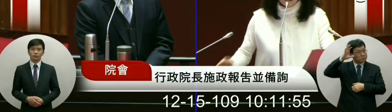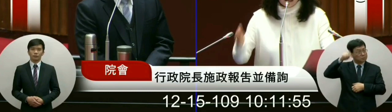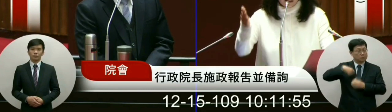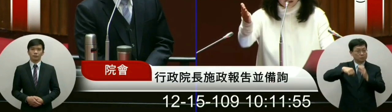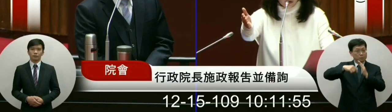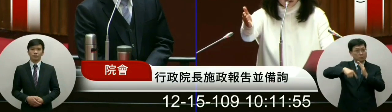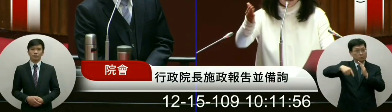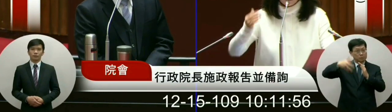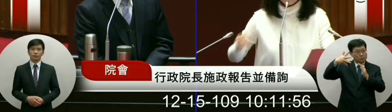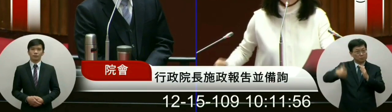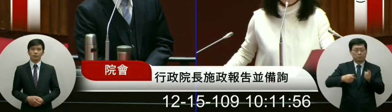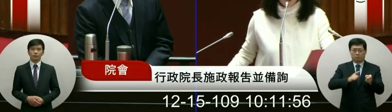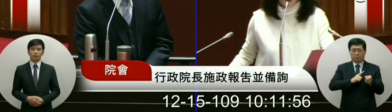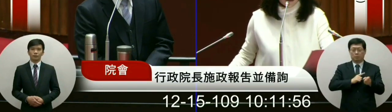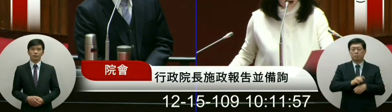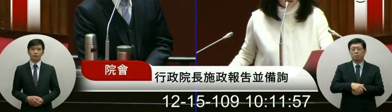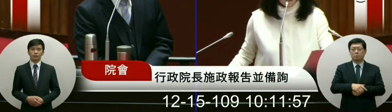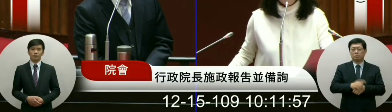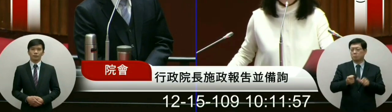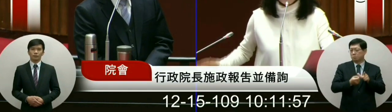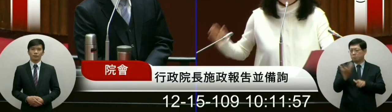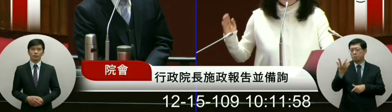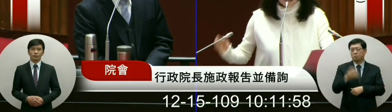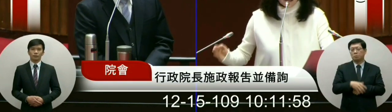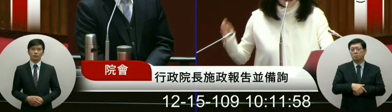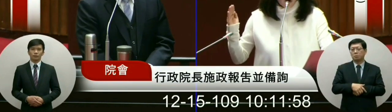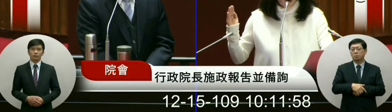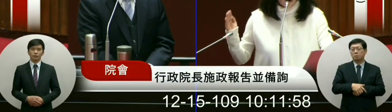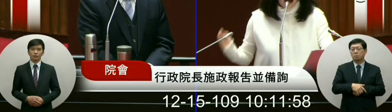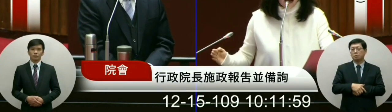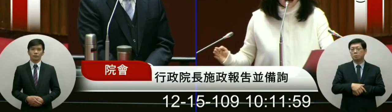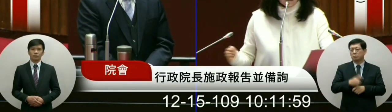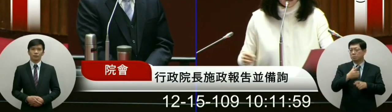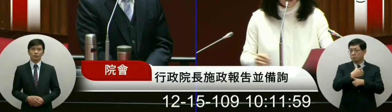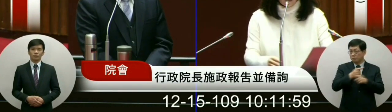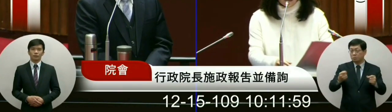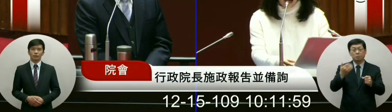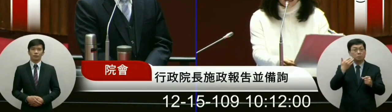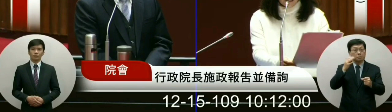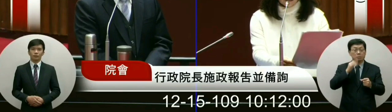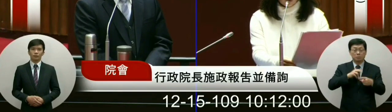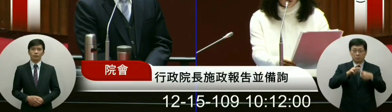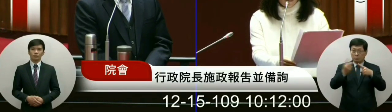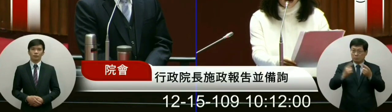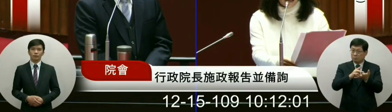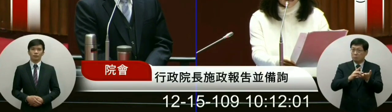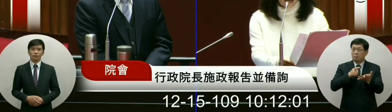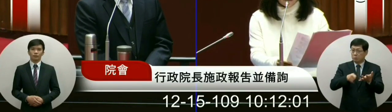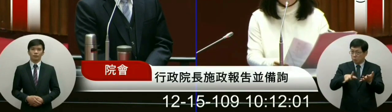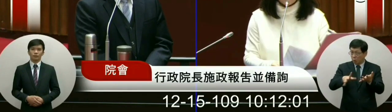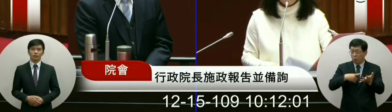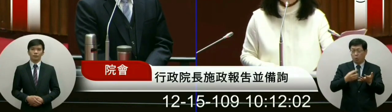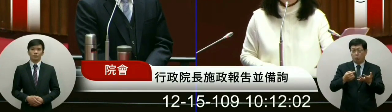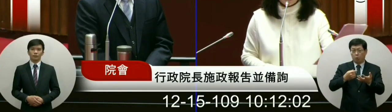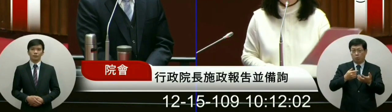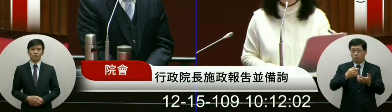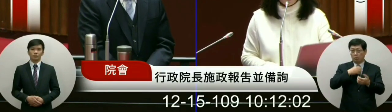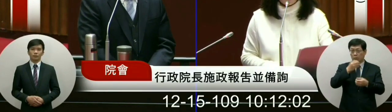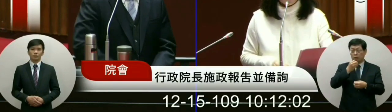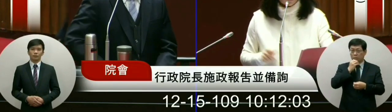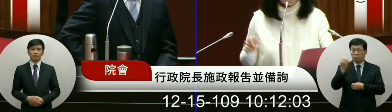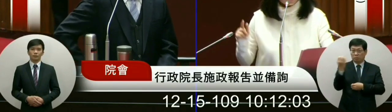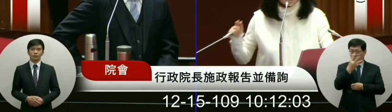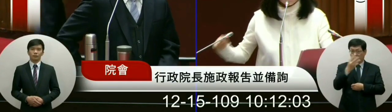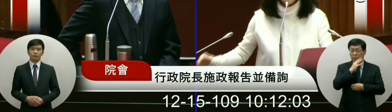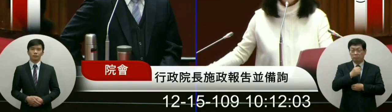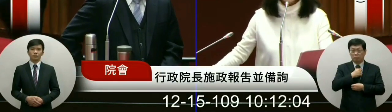昌内阁，也就是您，公告了禁用含莱克多巴胺在内的